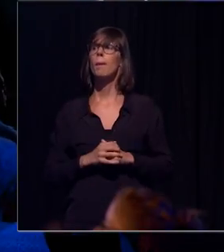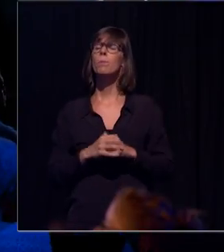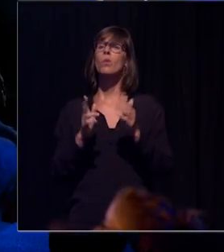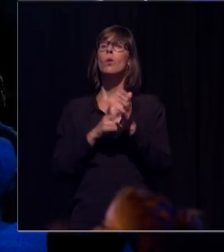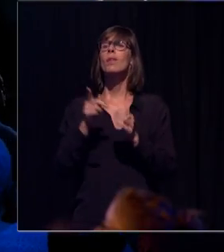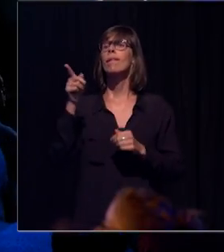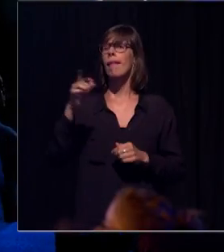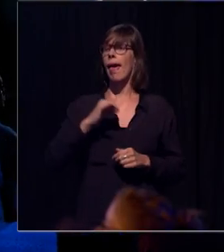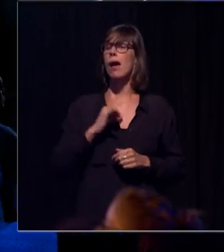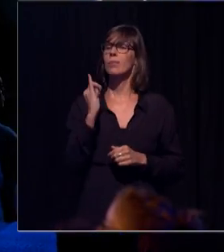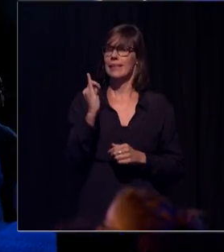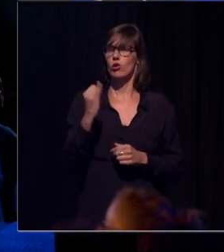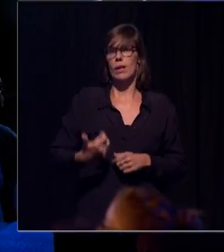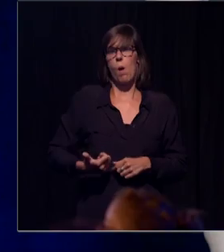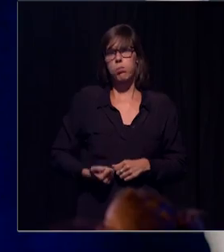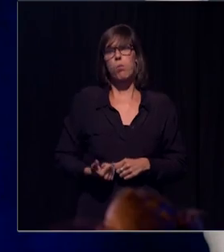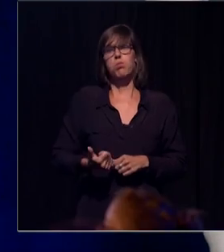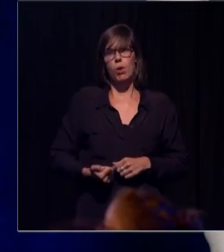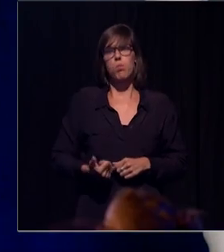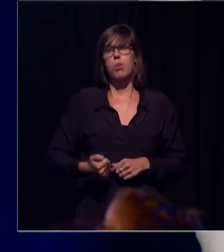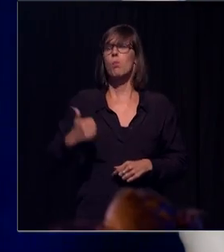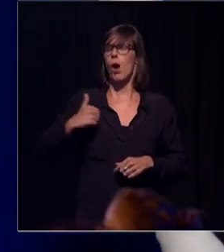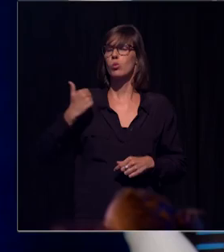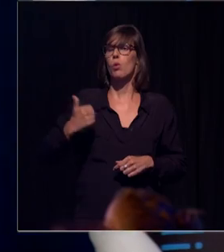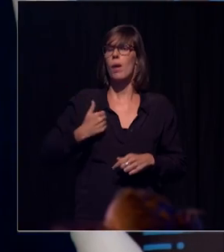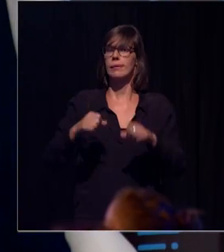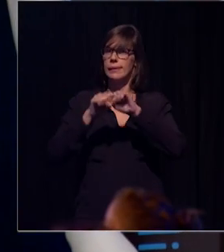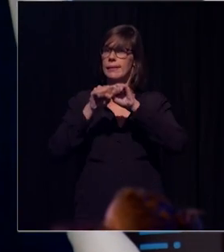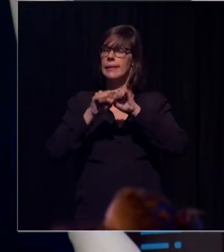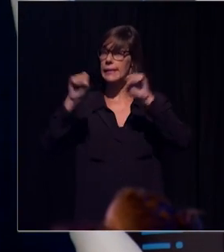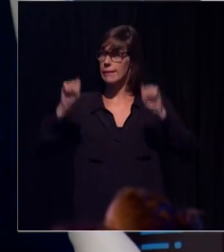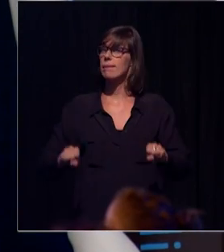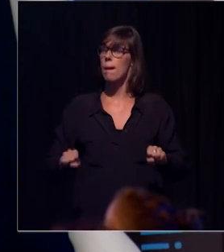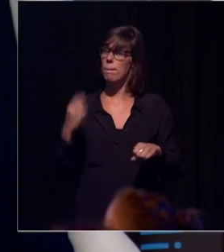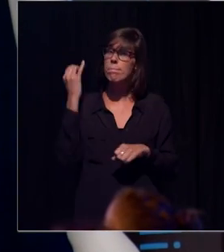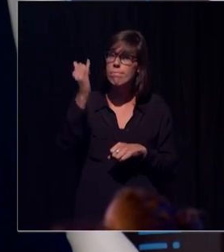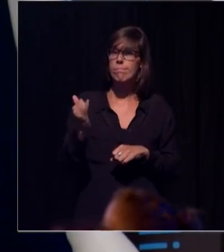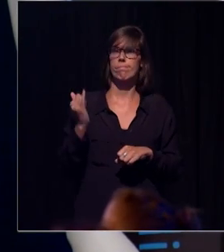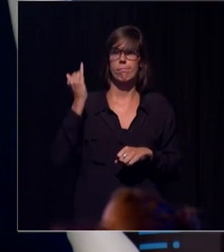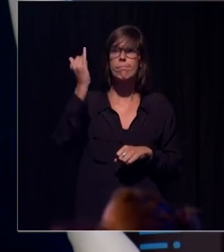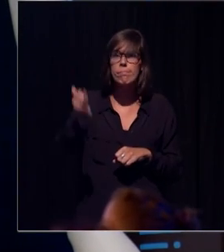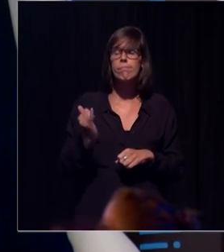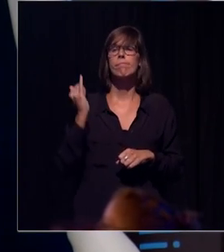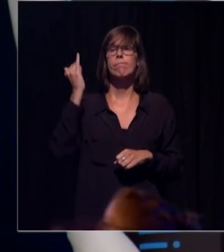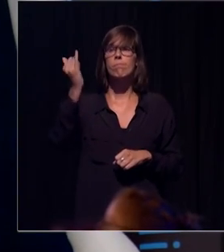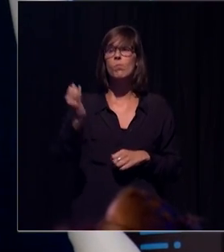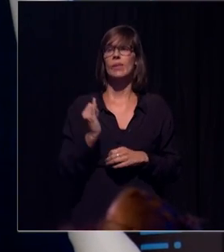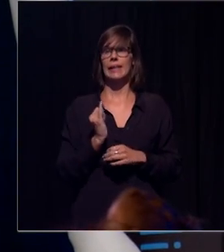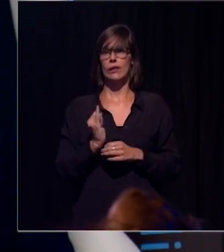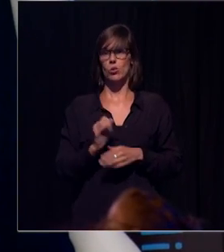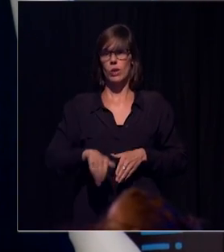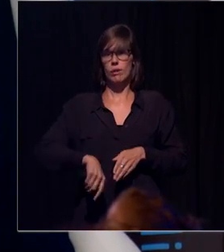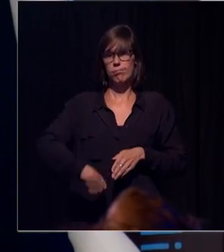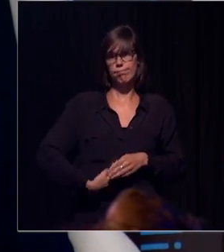we hebben nu ook insulinepompjes. En ik ga nu even mijn vriendin haar buik tonen, want zij heeft een insulinepompje. Dus een